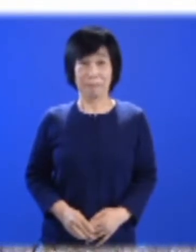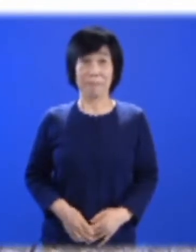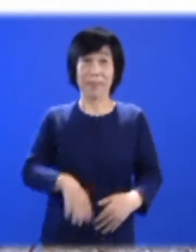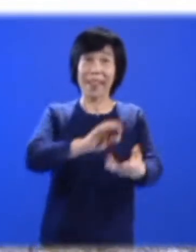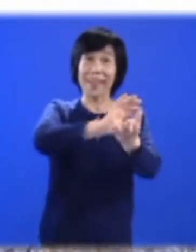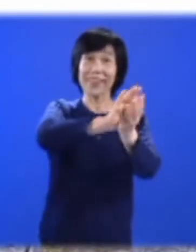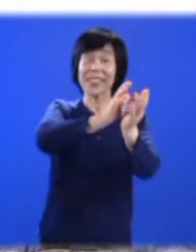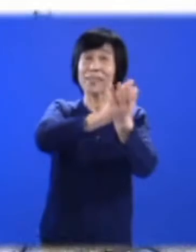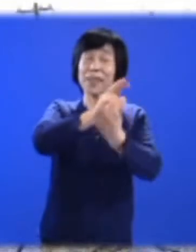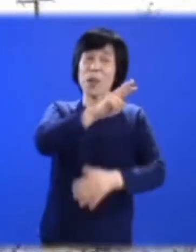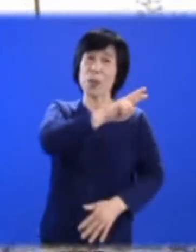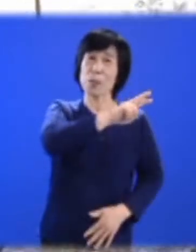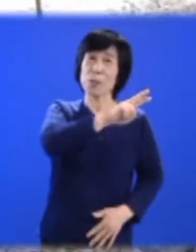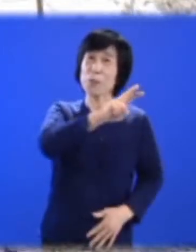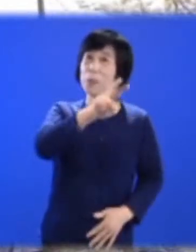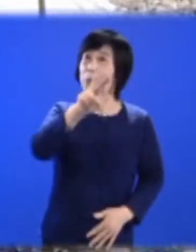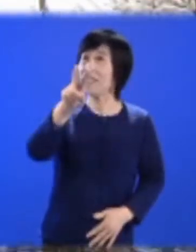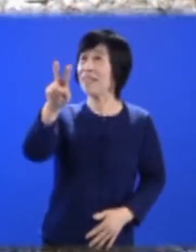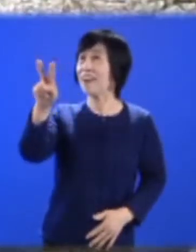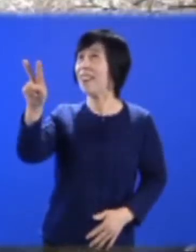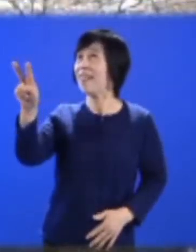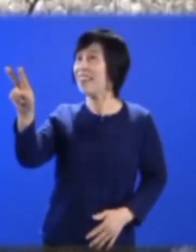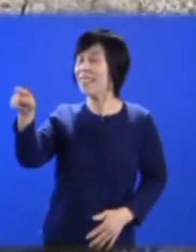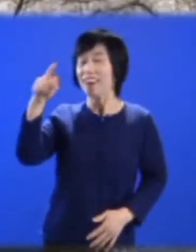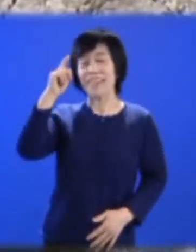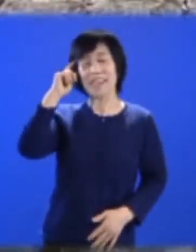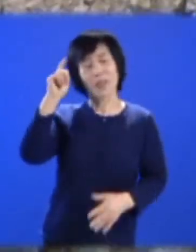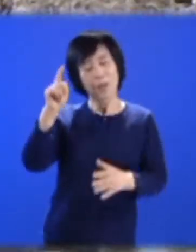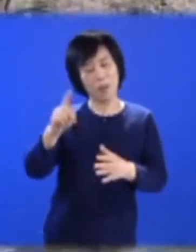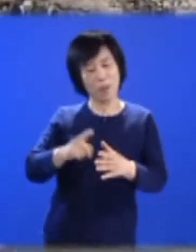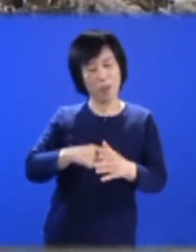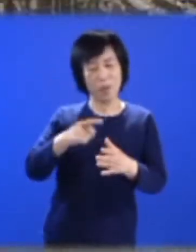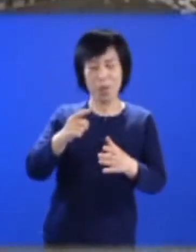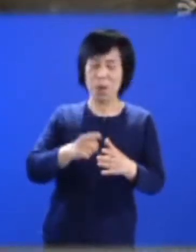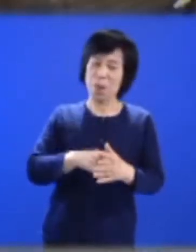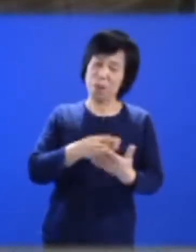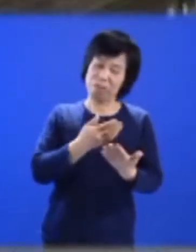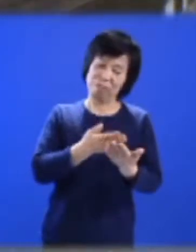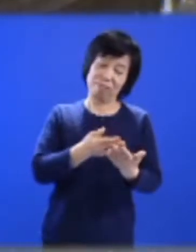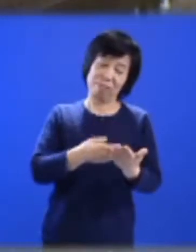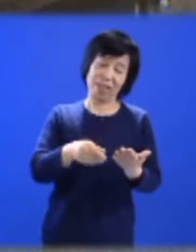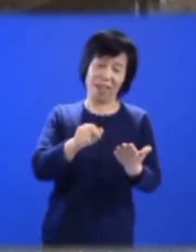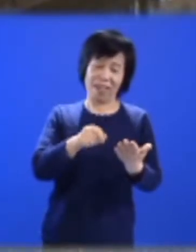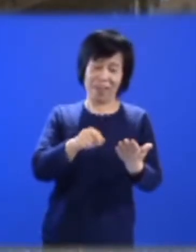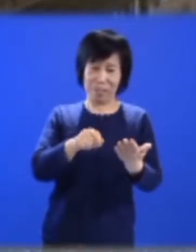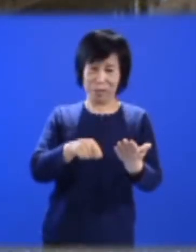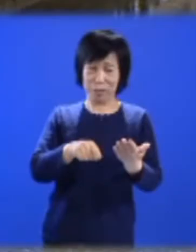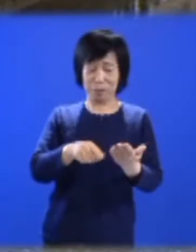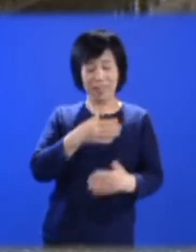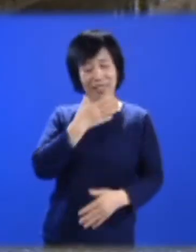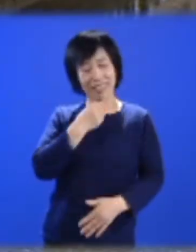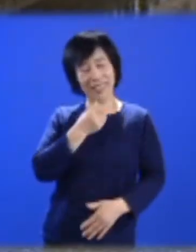桜の花に囲まれてのんびりと絵を描くなんて贅沢だな。